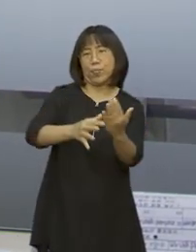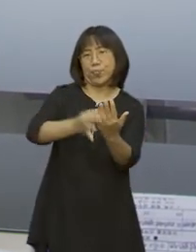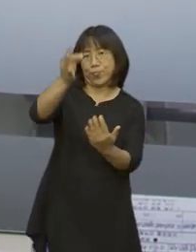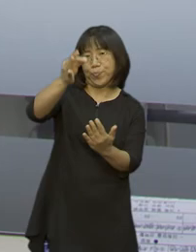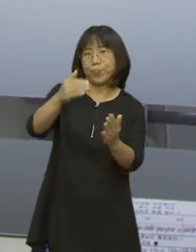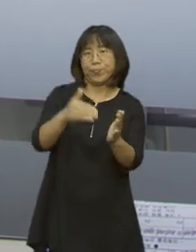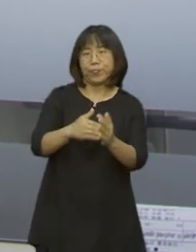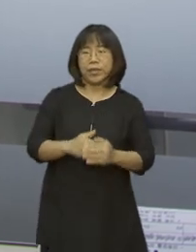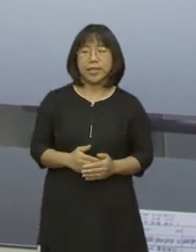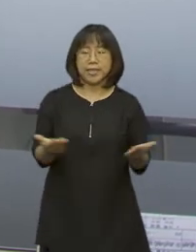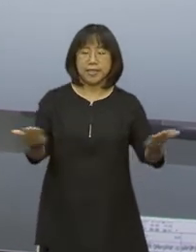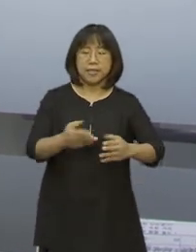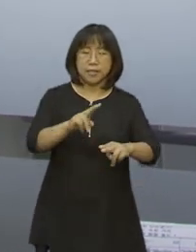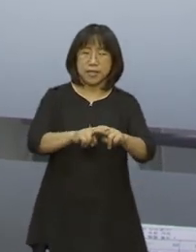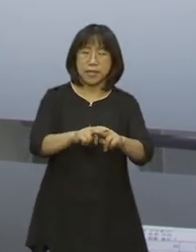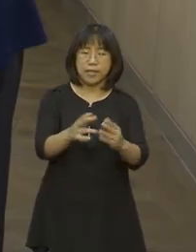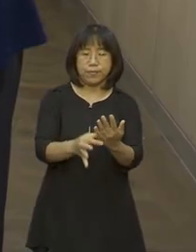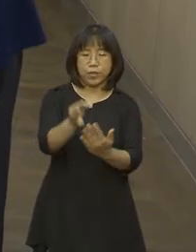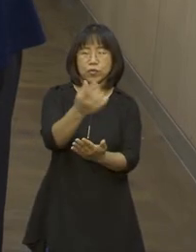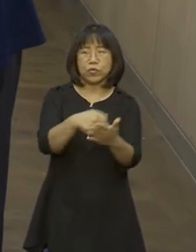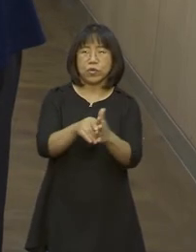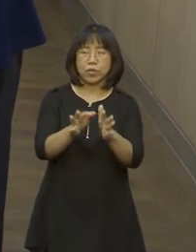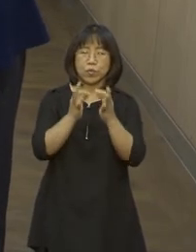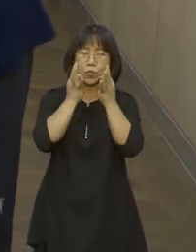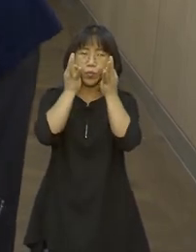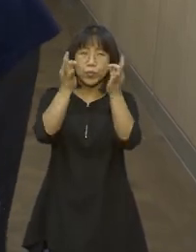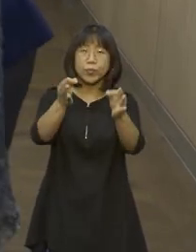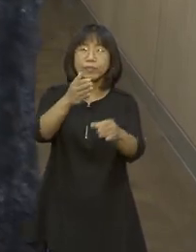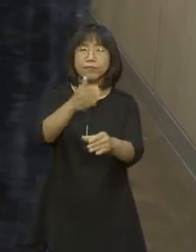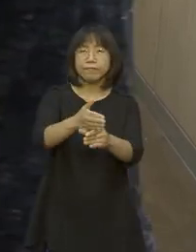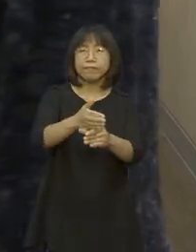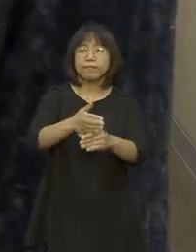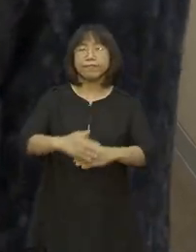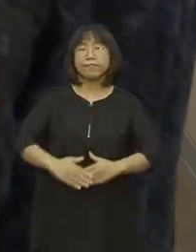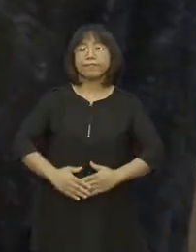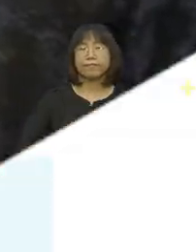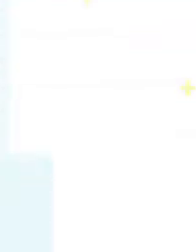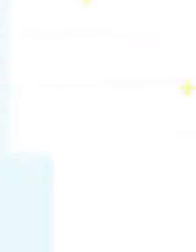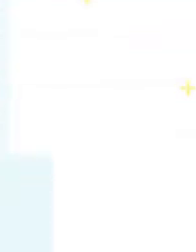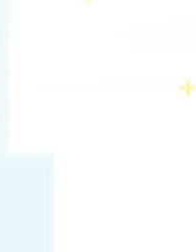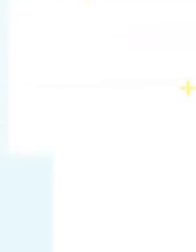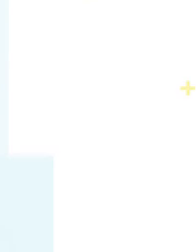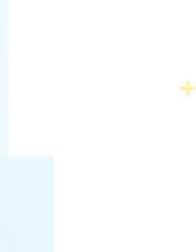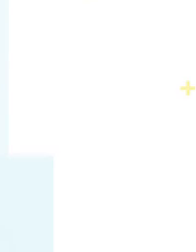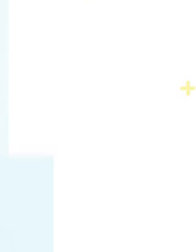1,200여 명을 선발하는 등 일자리 발굴을 위해 최선을 다하고 있습니다.